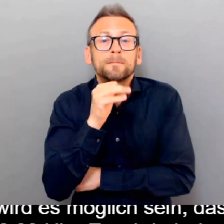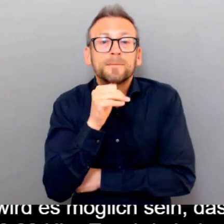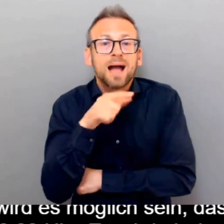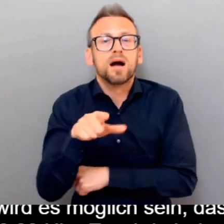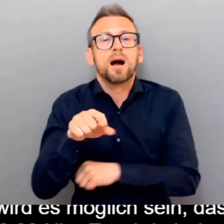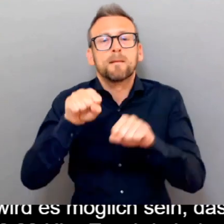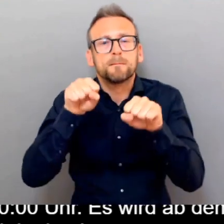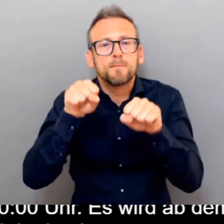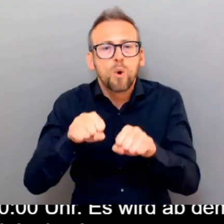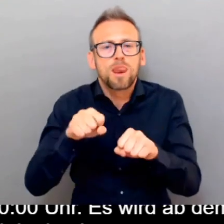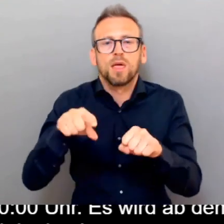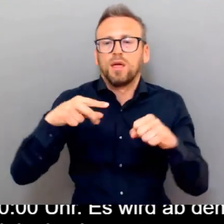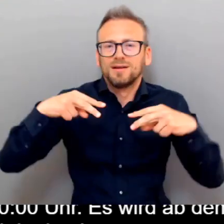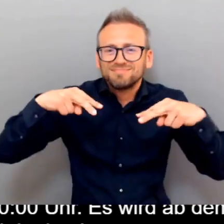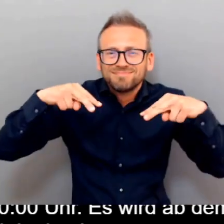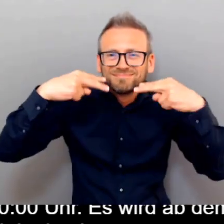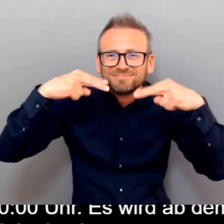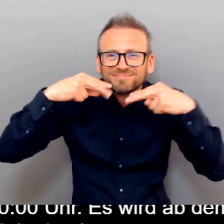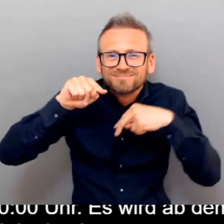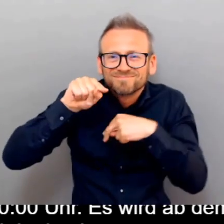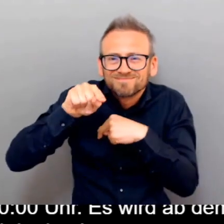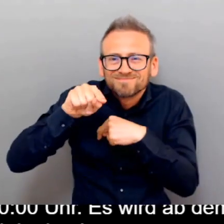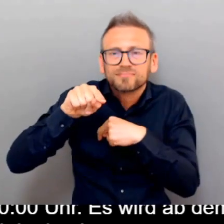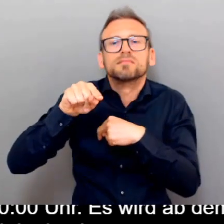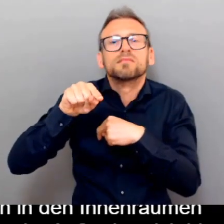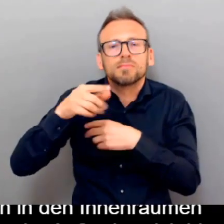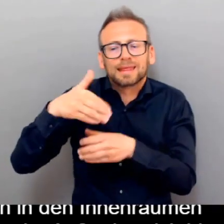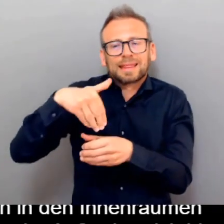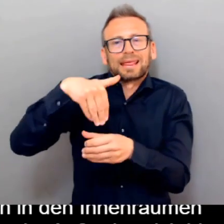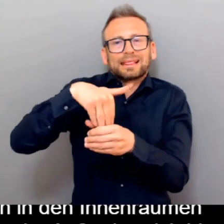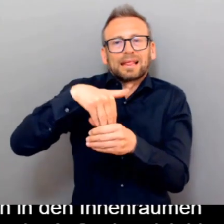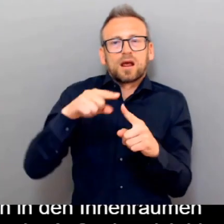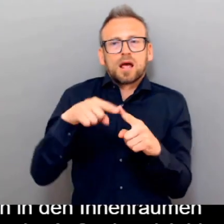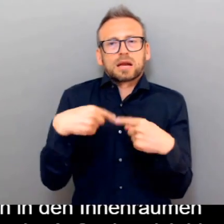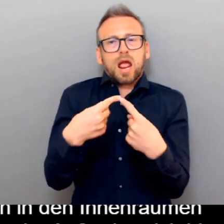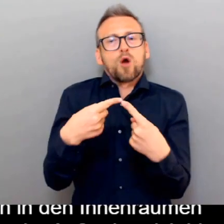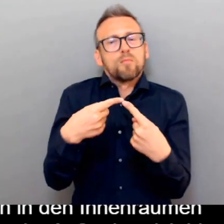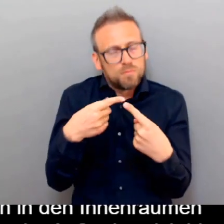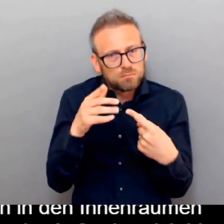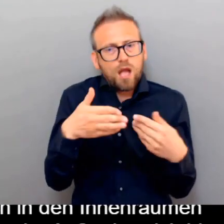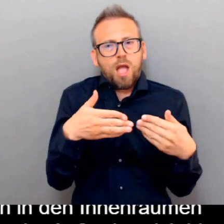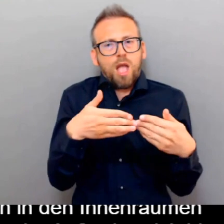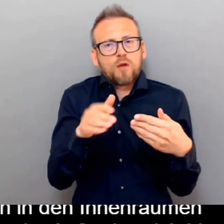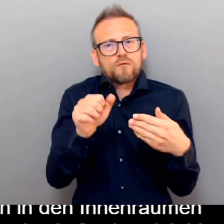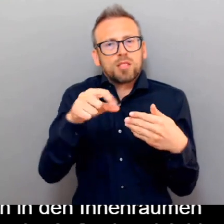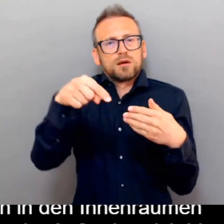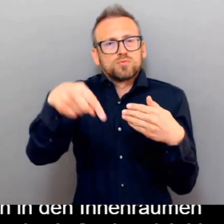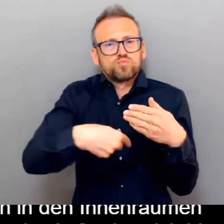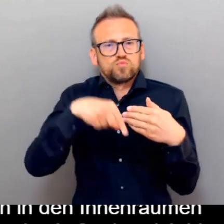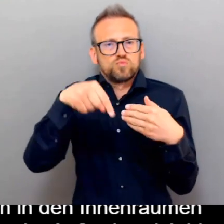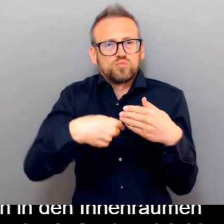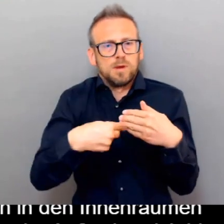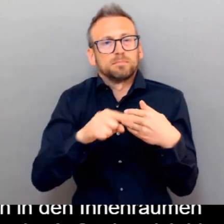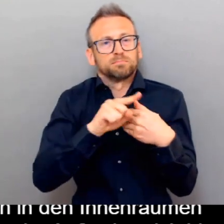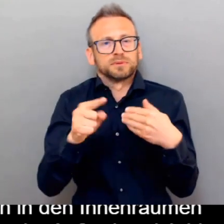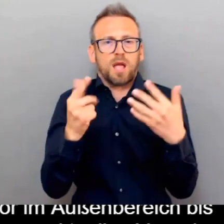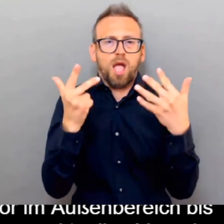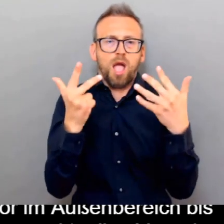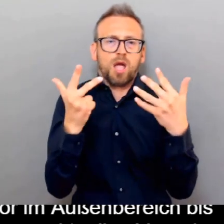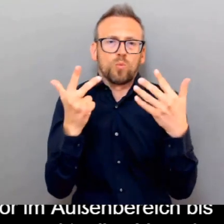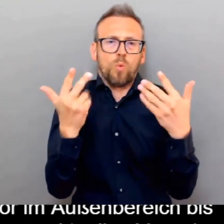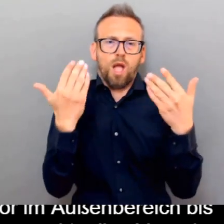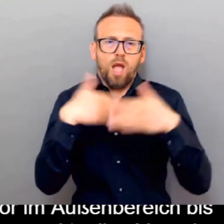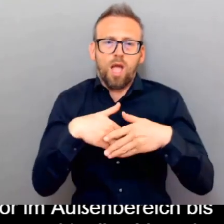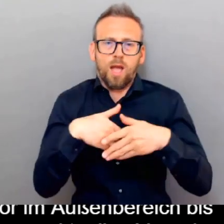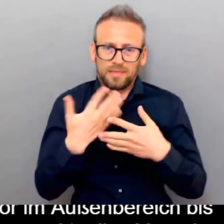klargestellt ist. Die Perspektive heißt ganz klar, wenn es keine Rückschläge gibt beim Infektionsgeschehen, dann Hotellerie, Tourismus